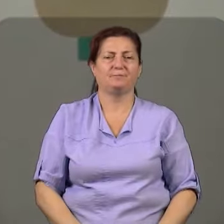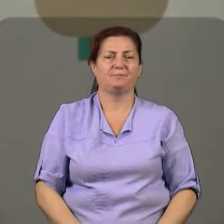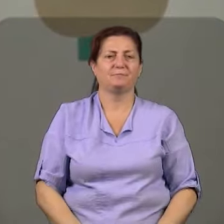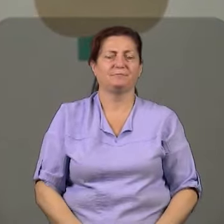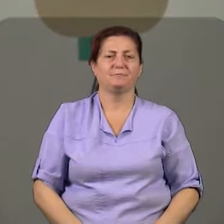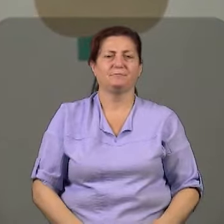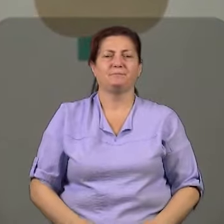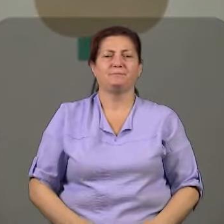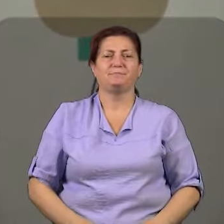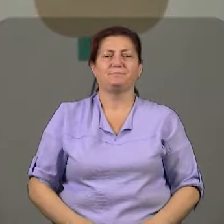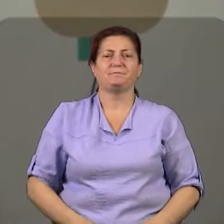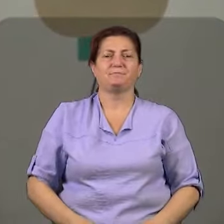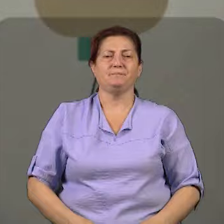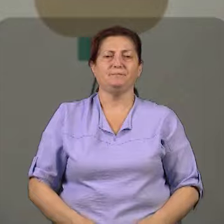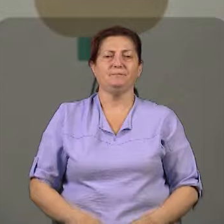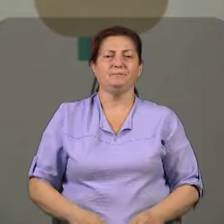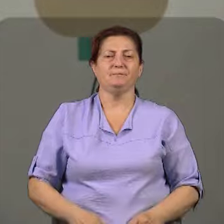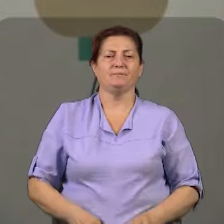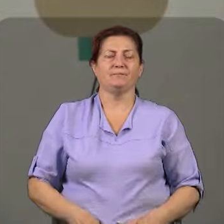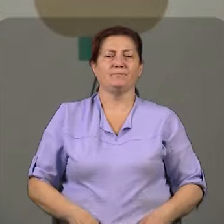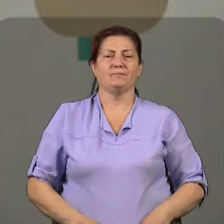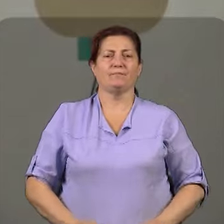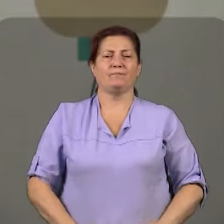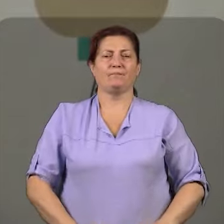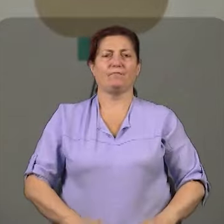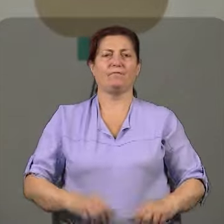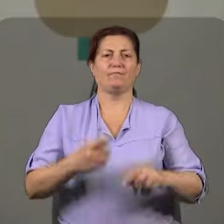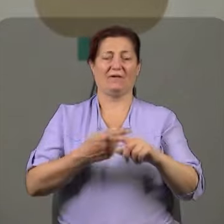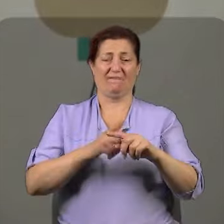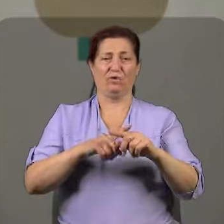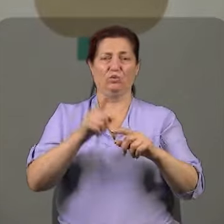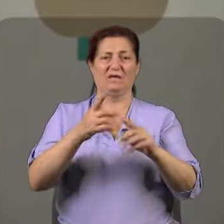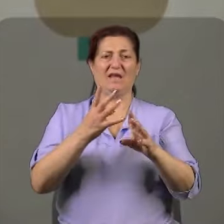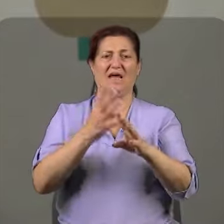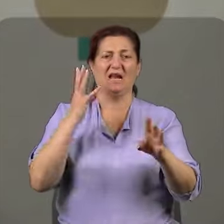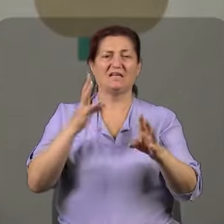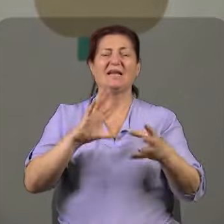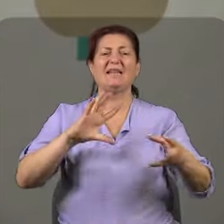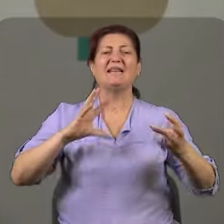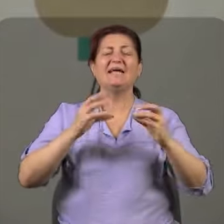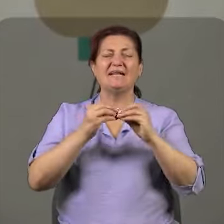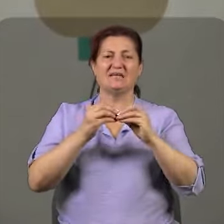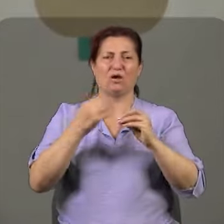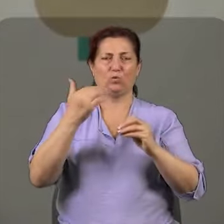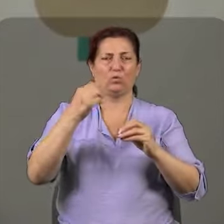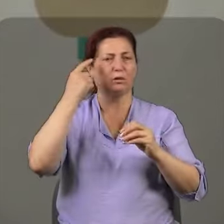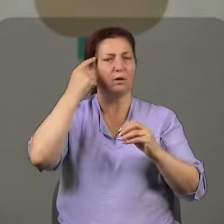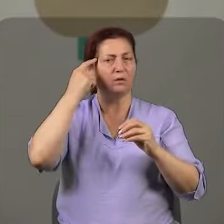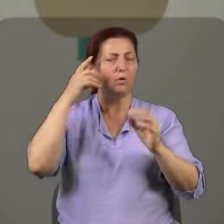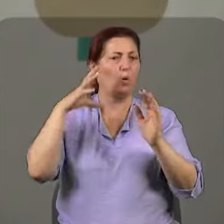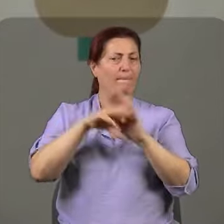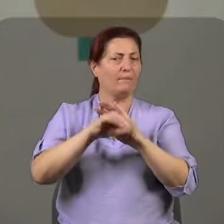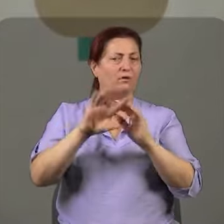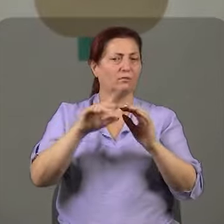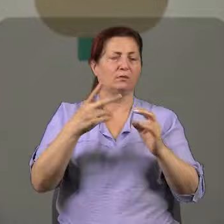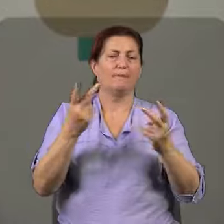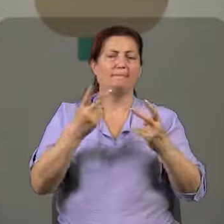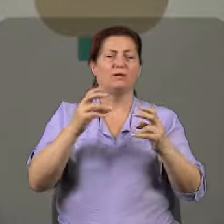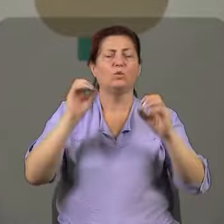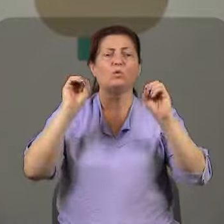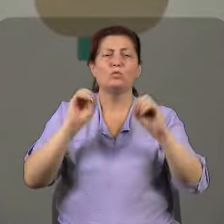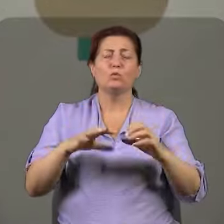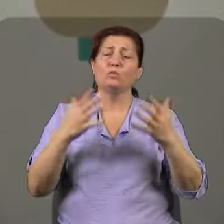այս հերթականությունը, քանի որ ընդհանուր լոգիկայի մեջ չի երևում, հա, այսինքն այլ բաների մասին են խոսում, մեզ պետք է top 500-ում չգիտեմ համալսարաններ,